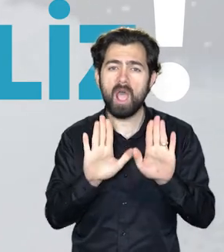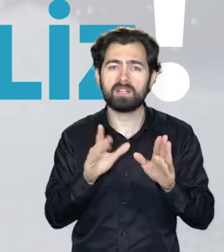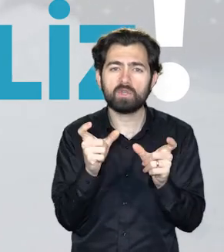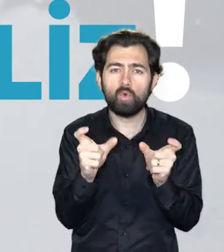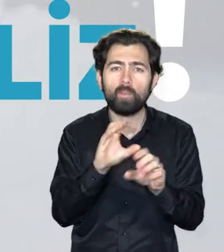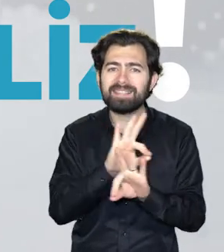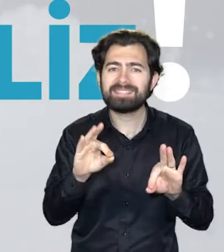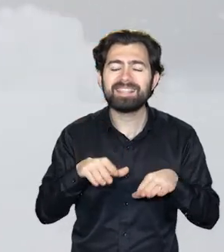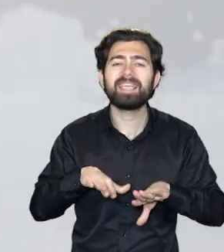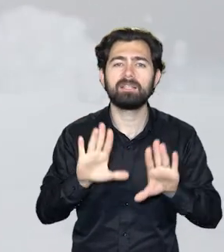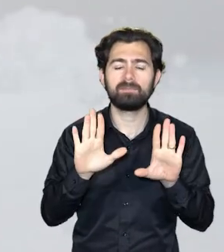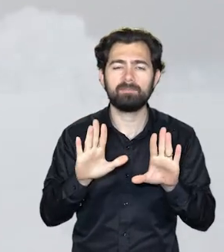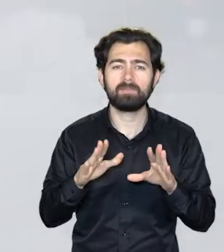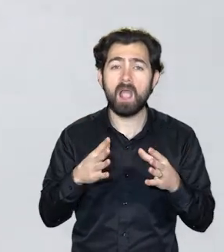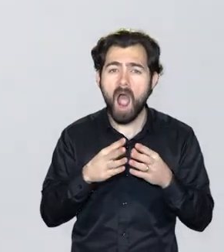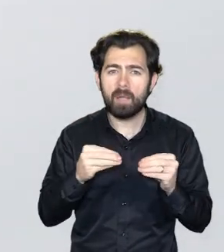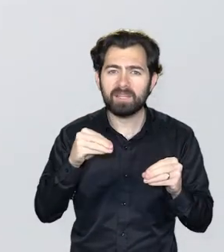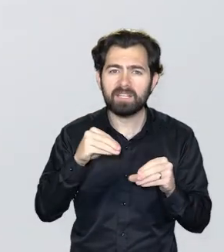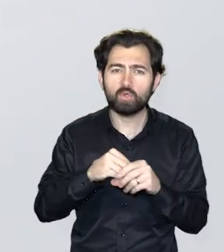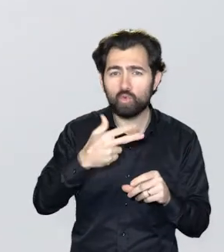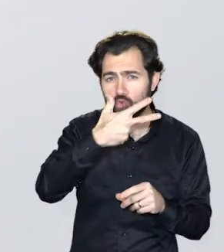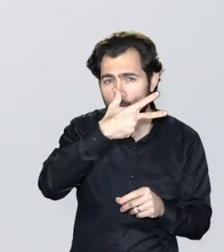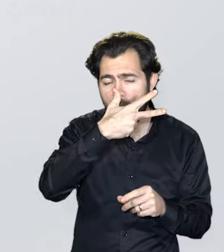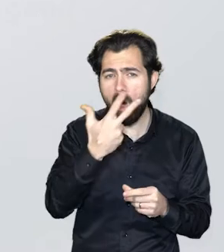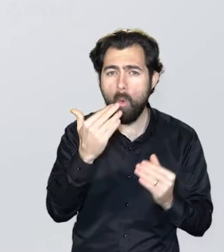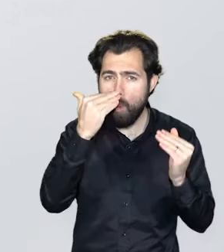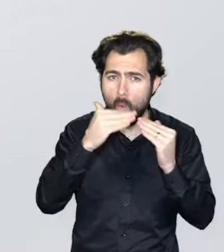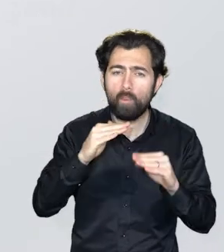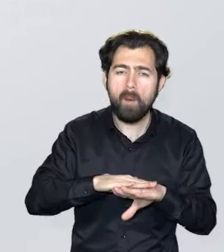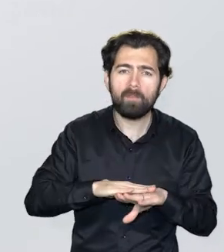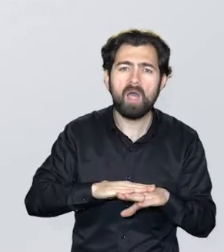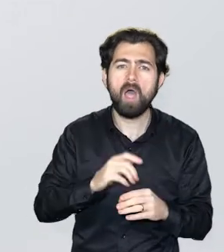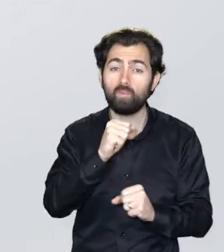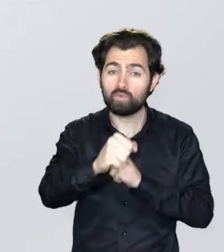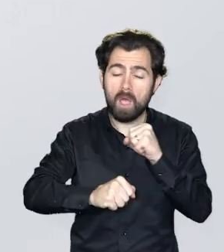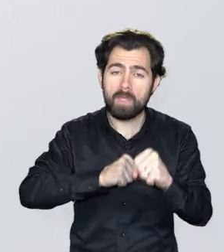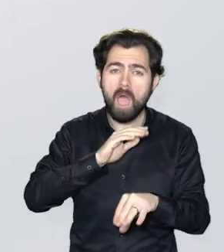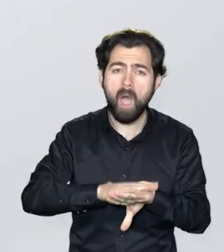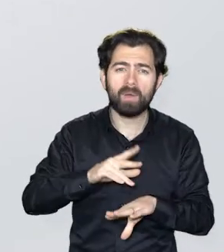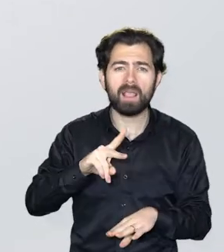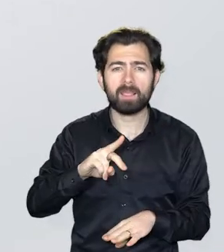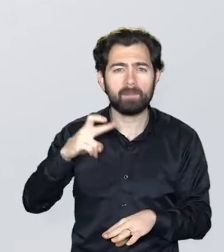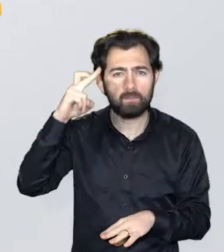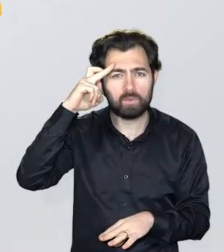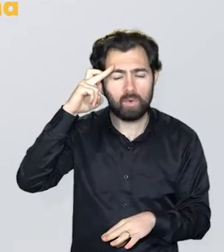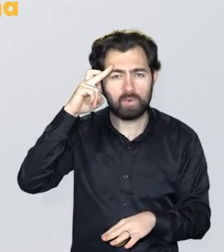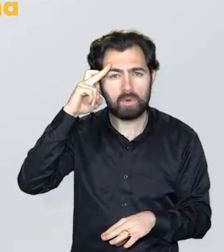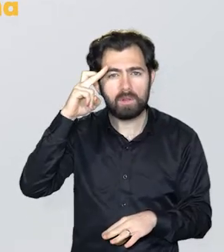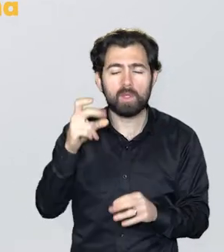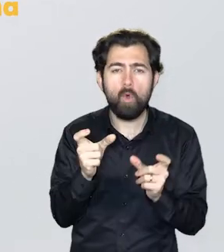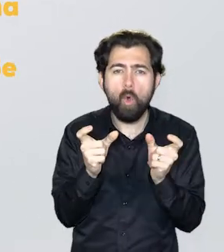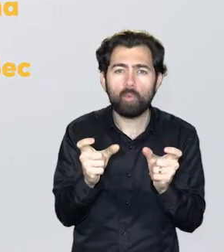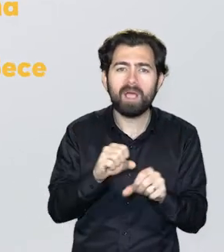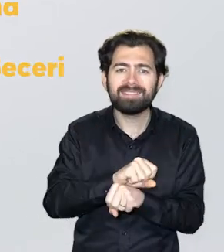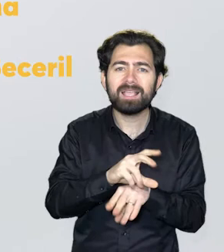karşısında savunmasız değiliz. Kayıpların yasını tutma, uyum sağlama ve başa çıkma becerilerimizden oluşan psikolojik